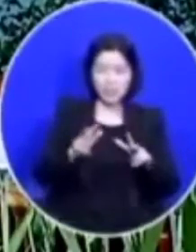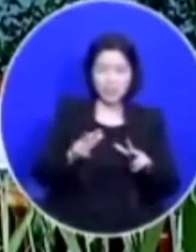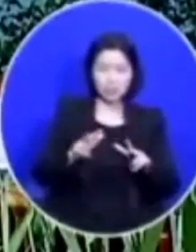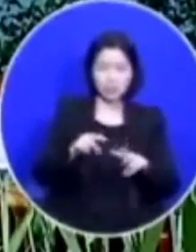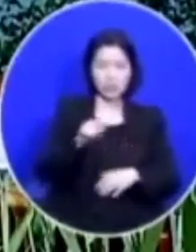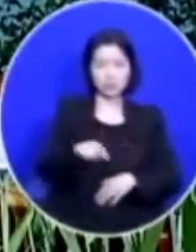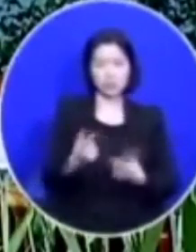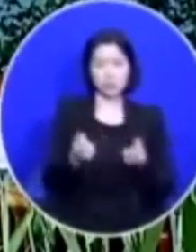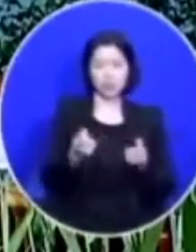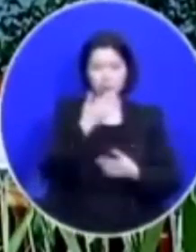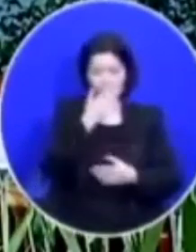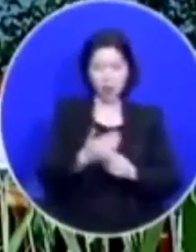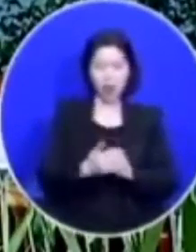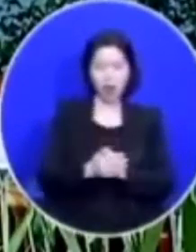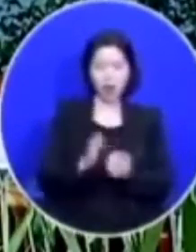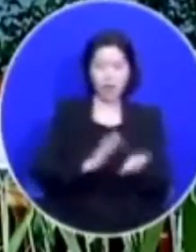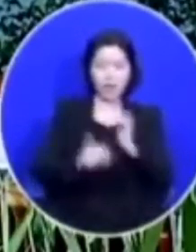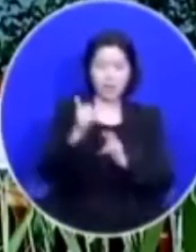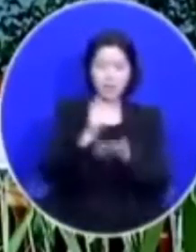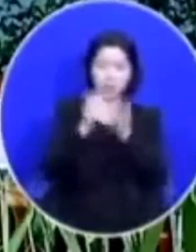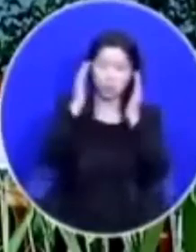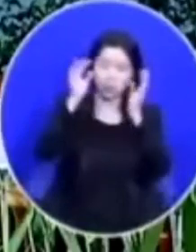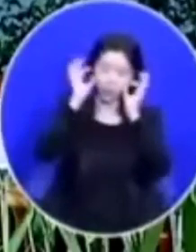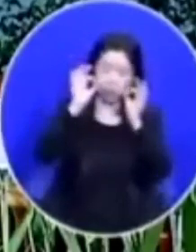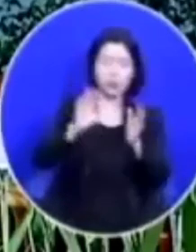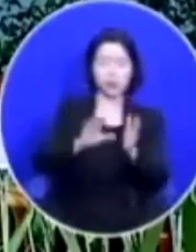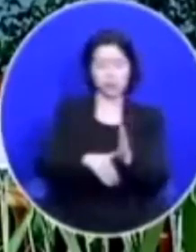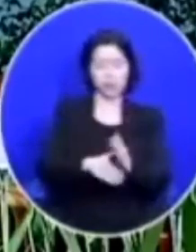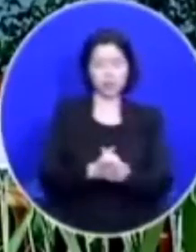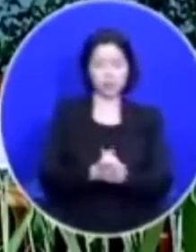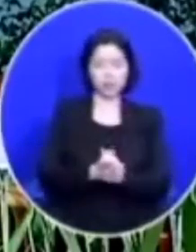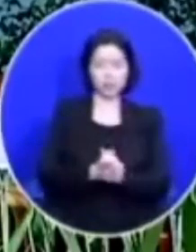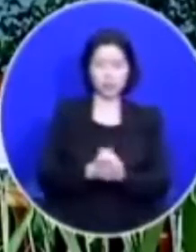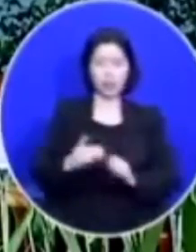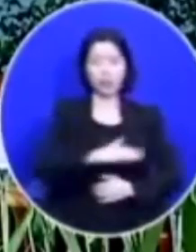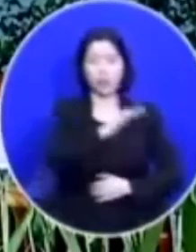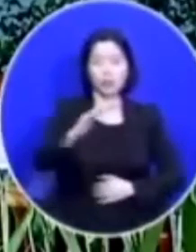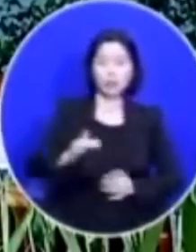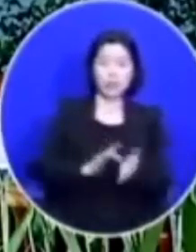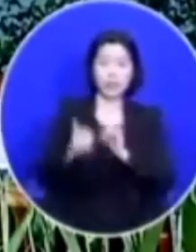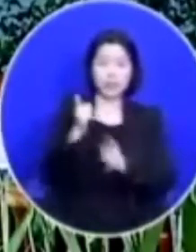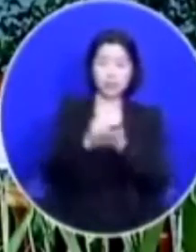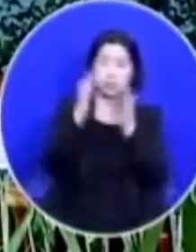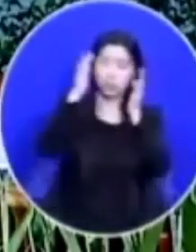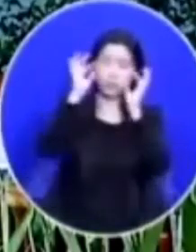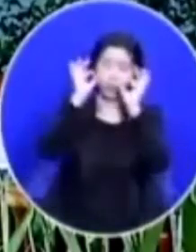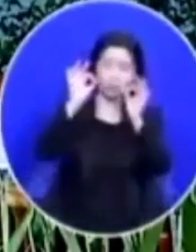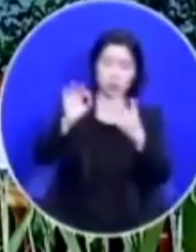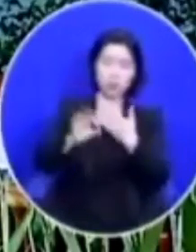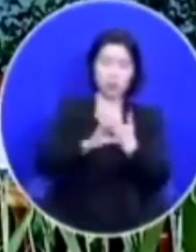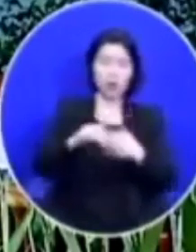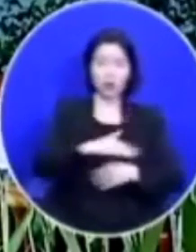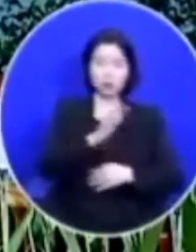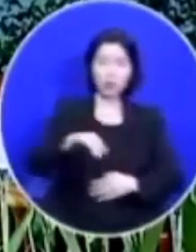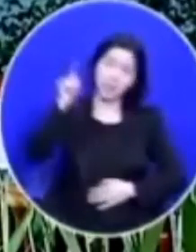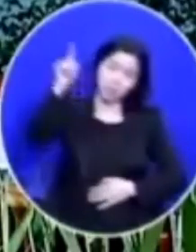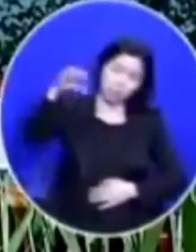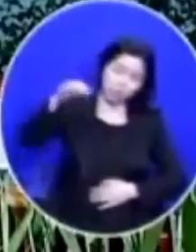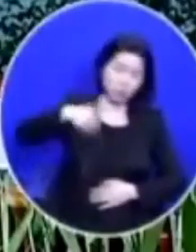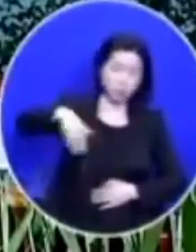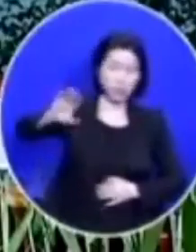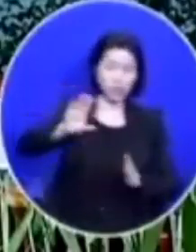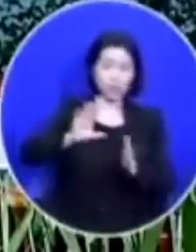있어요 예수님을 바라볼 때 우리가 예수님을 바라보면 우리가 천국에 갈 때 그